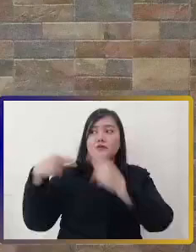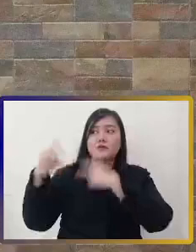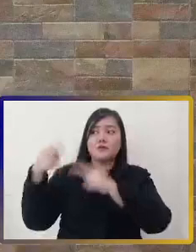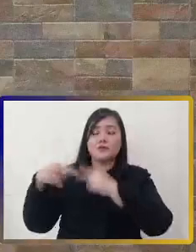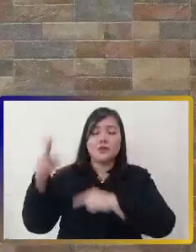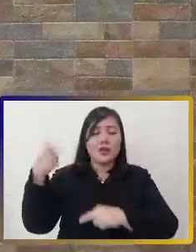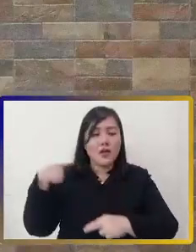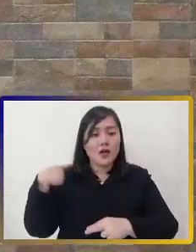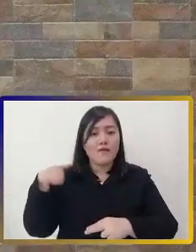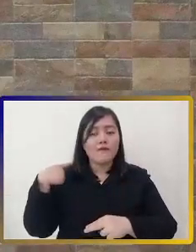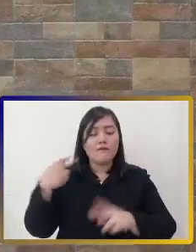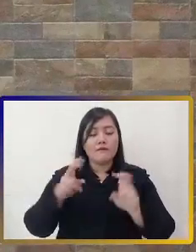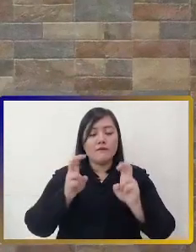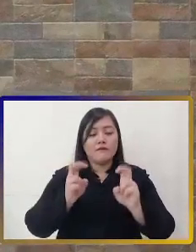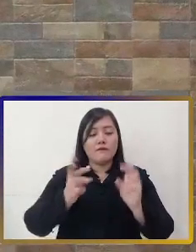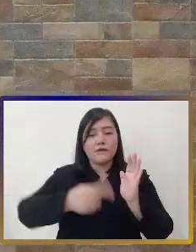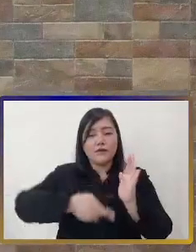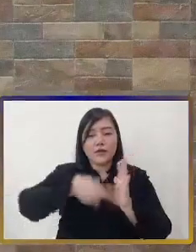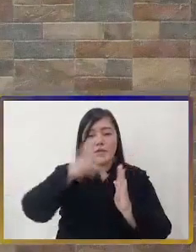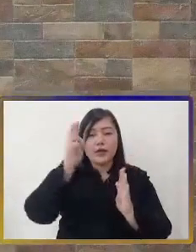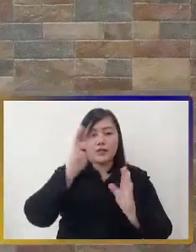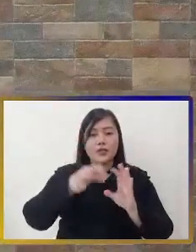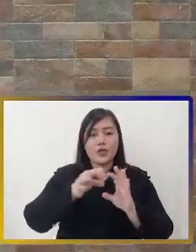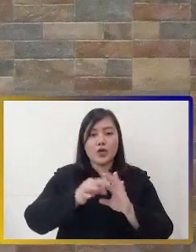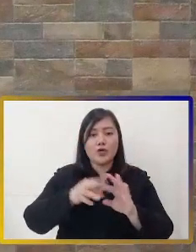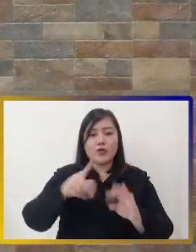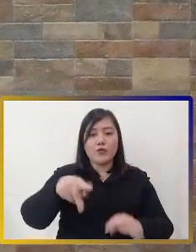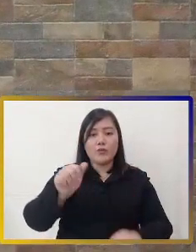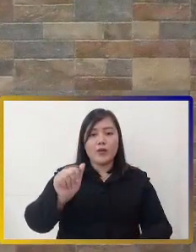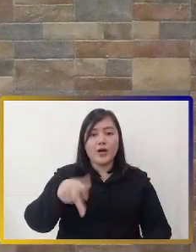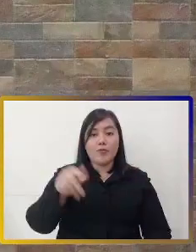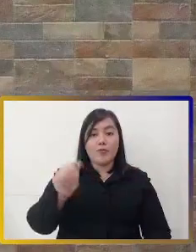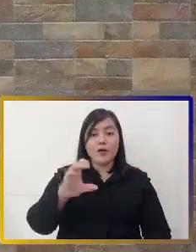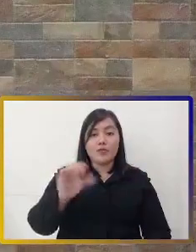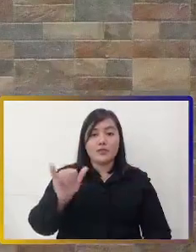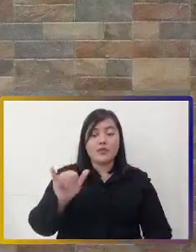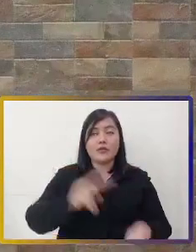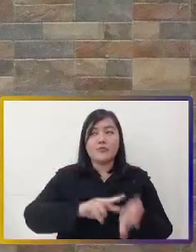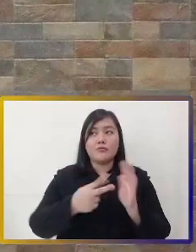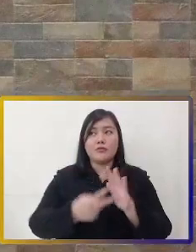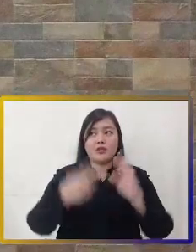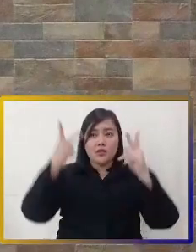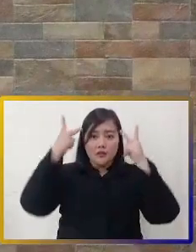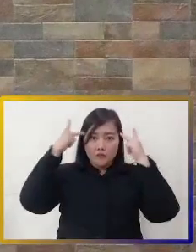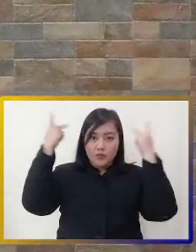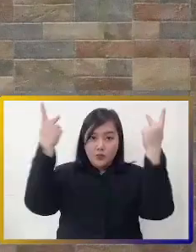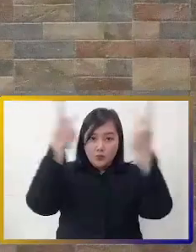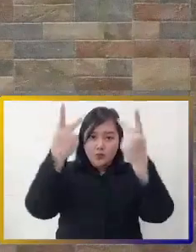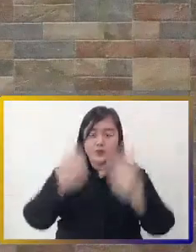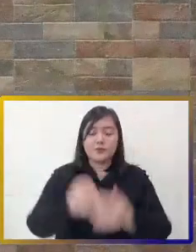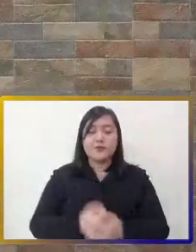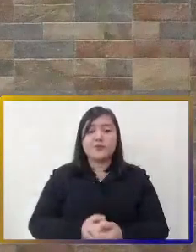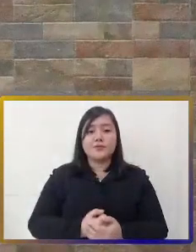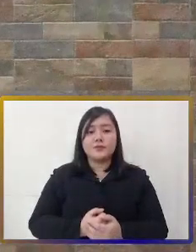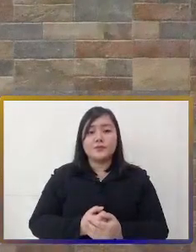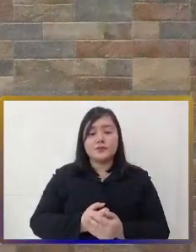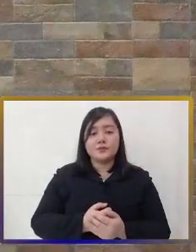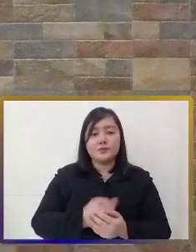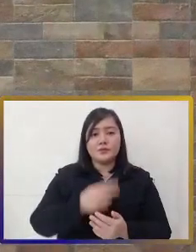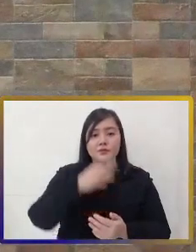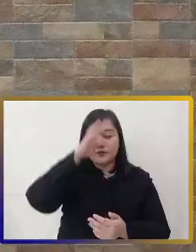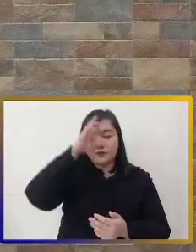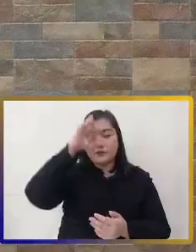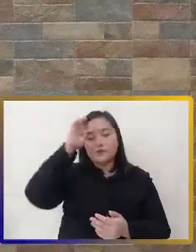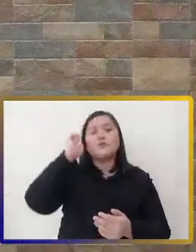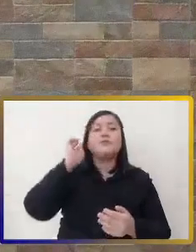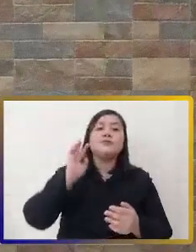of papacy. You see, pinaliwanag ko po sa inyo mga kapatid that rise of papacy, it means the rise of a